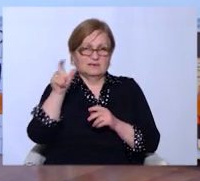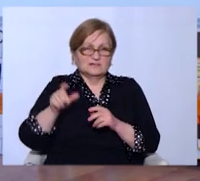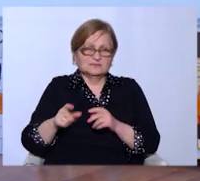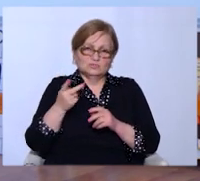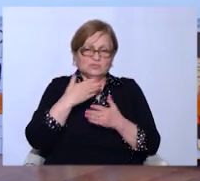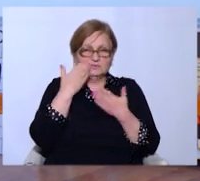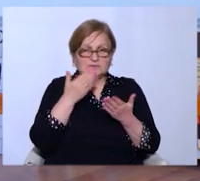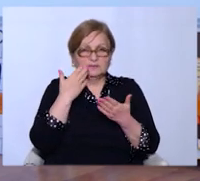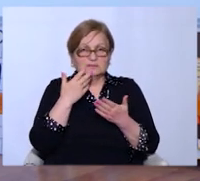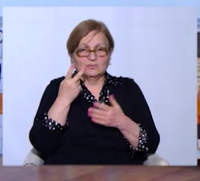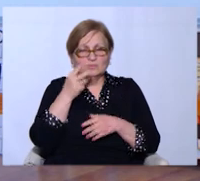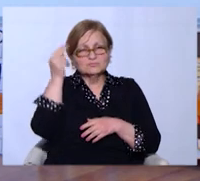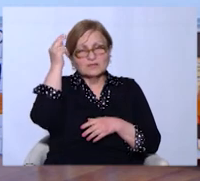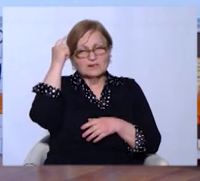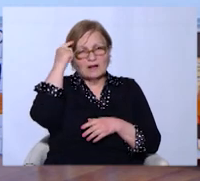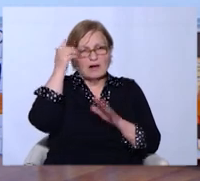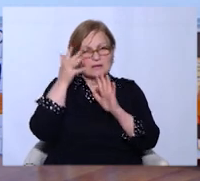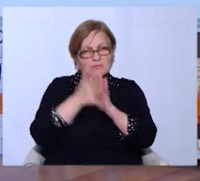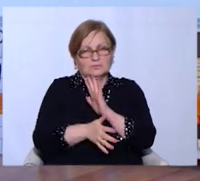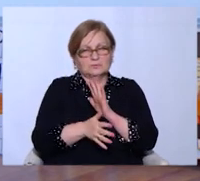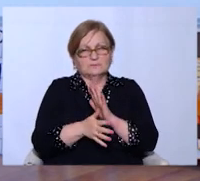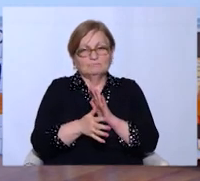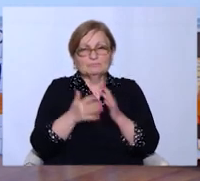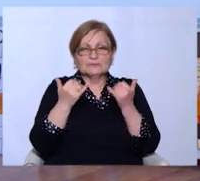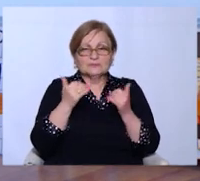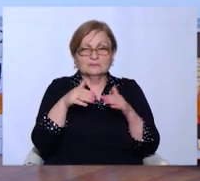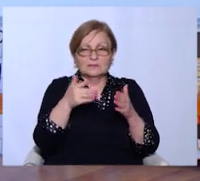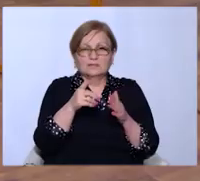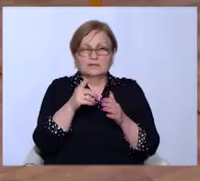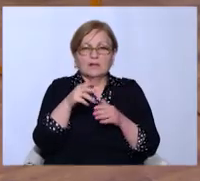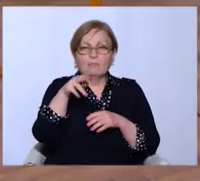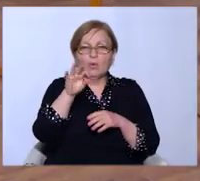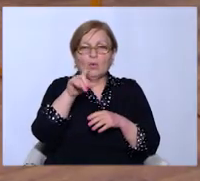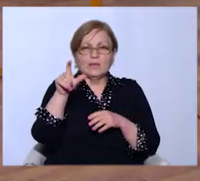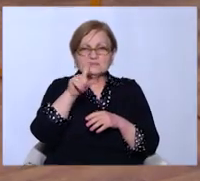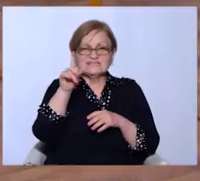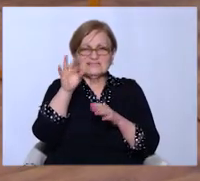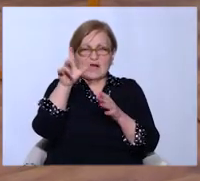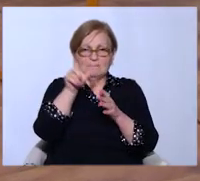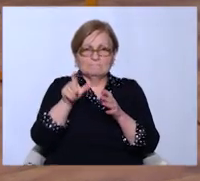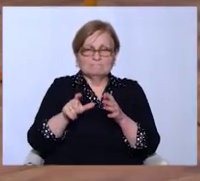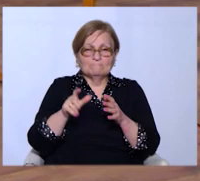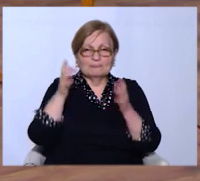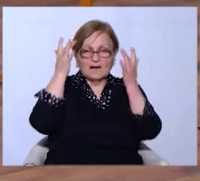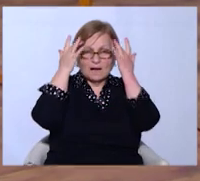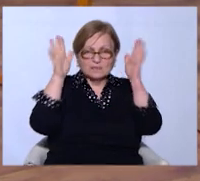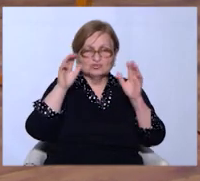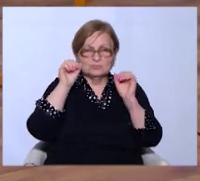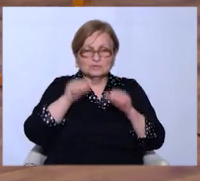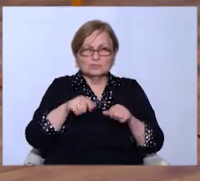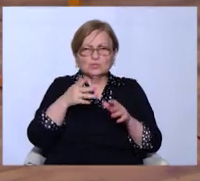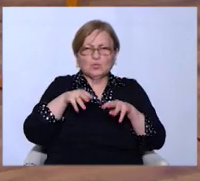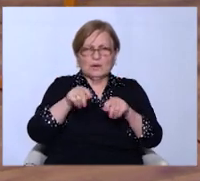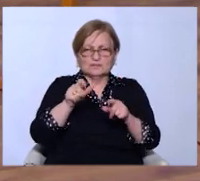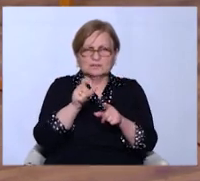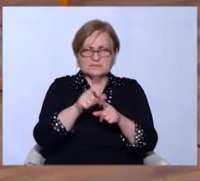უნდა წაიკითხოთ და შეეცადოთ მის გააზრებას. დღეს კი წარმოგიდგენთ ლექს პოეზია. გაგიჟება სჯობს, თუ გათავდა